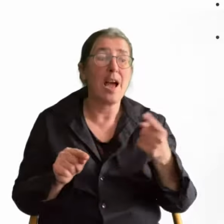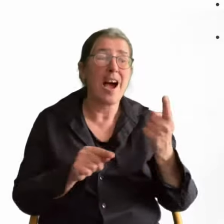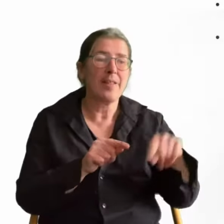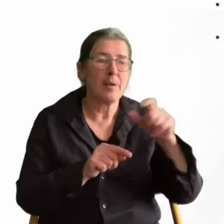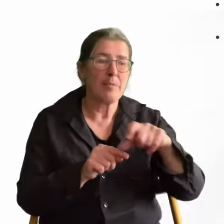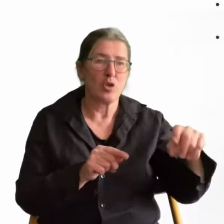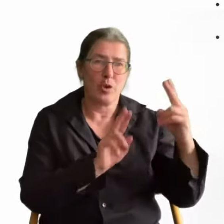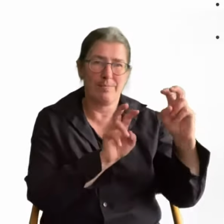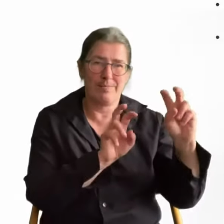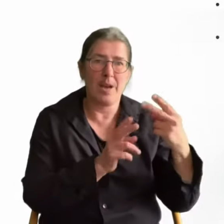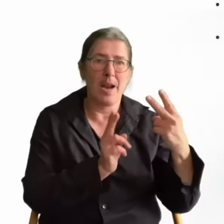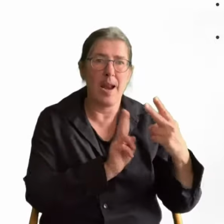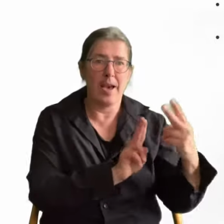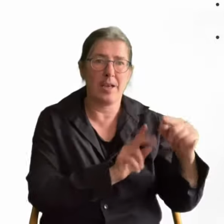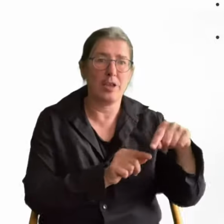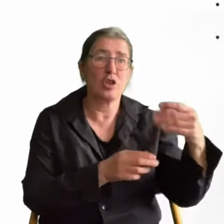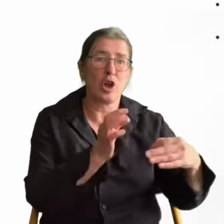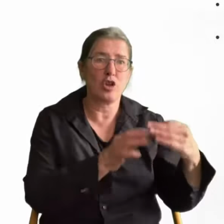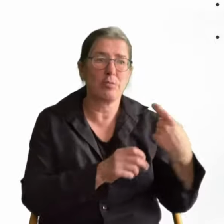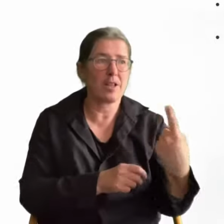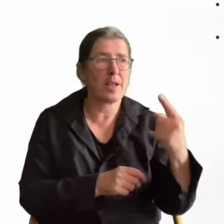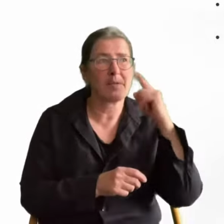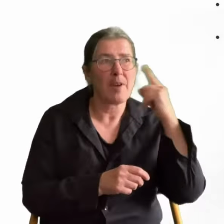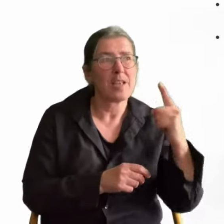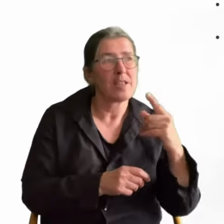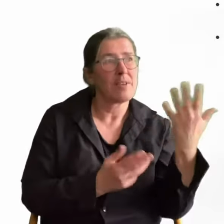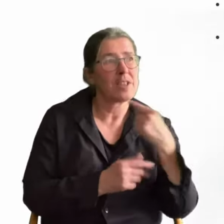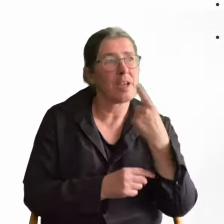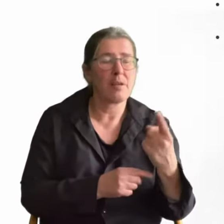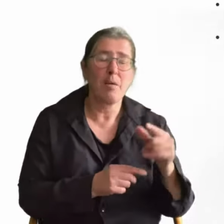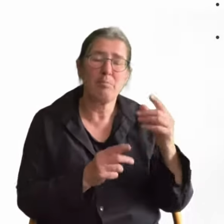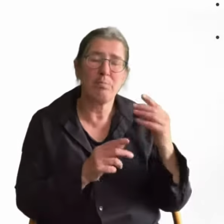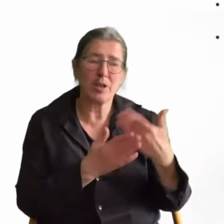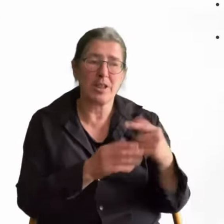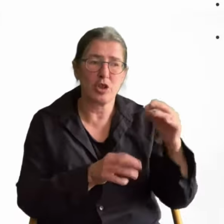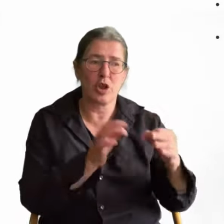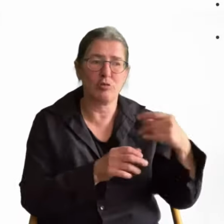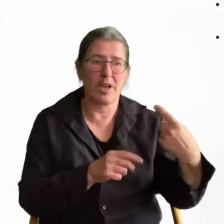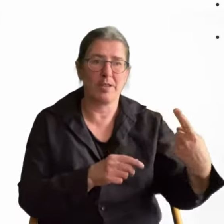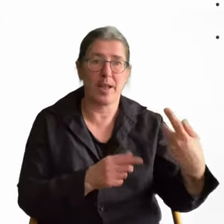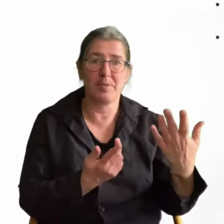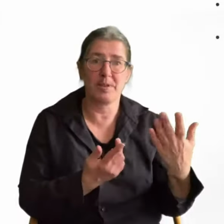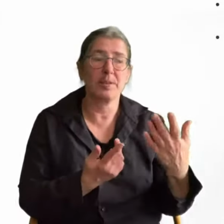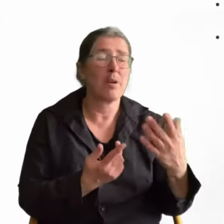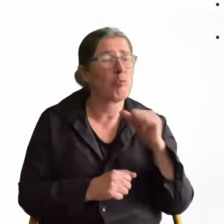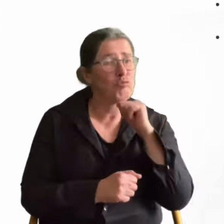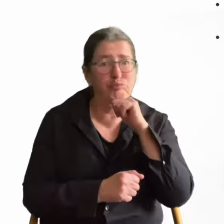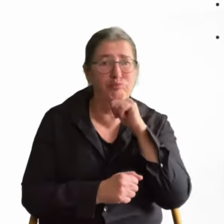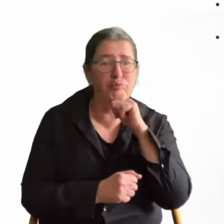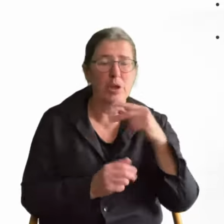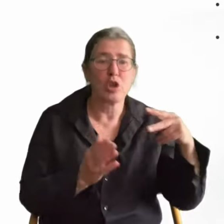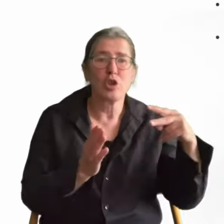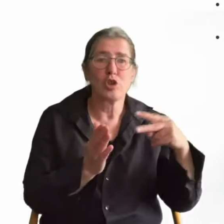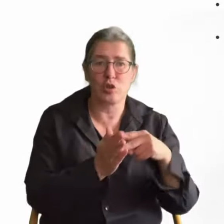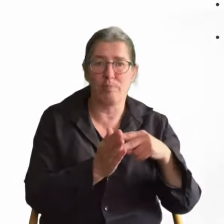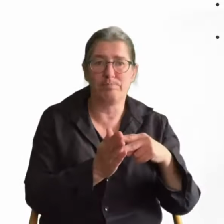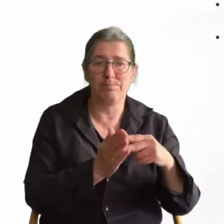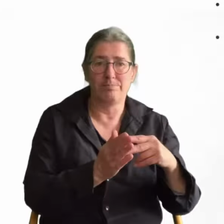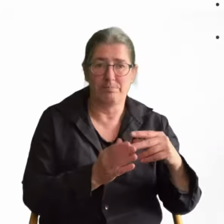personen waren schauspieler die wussten wie sie reagieren mussten also wenn andere eingeweihte personen im raum waren die sich weigerten